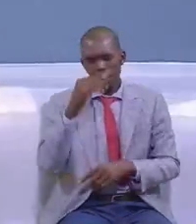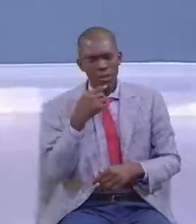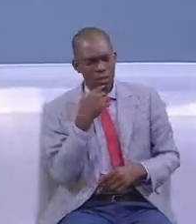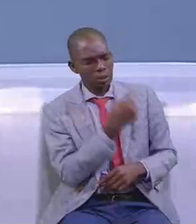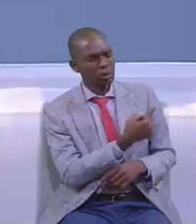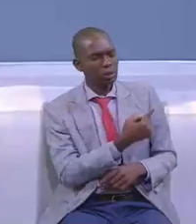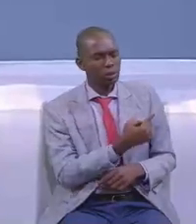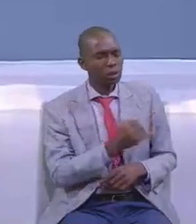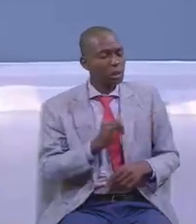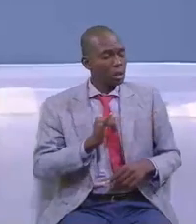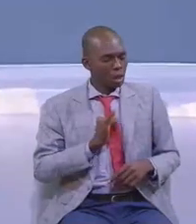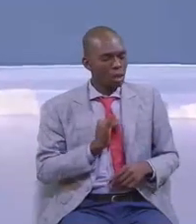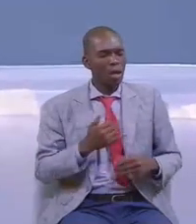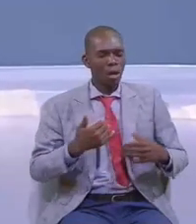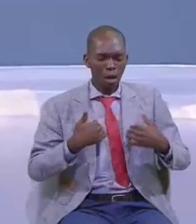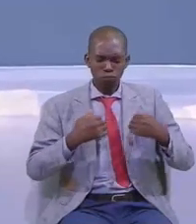L'aveugle a dit, moi j'ai mes pieds sont forts.